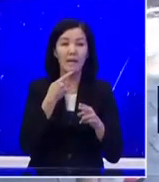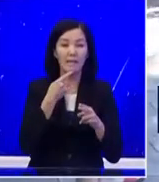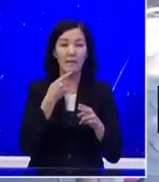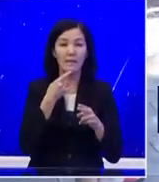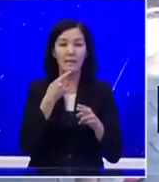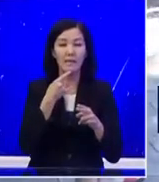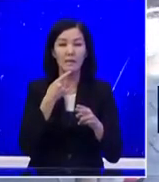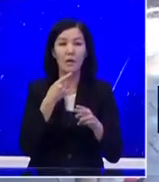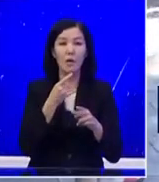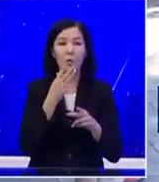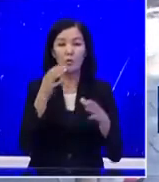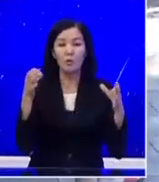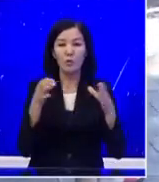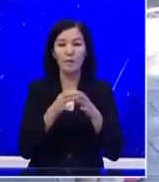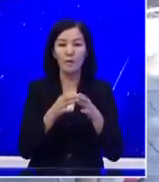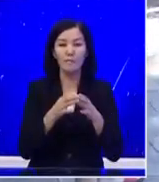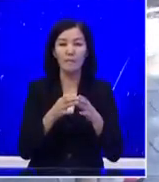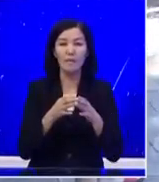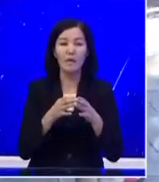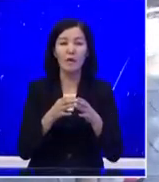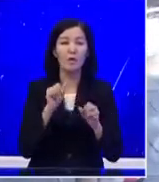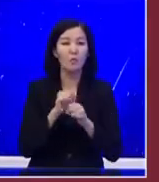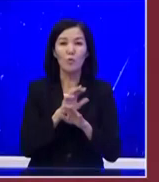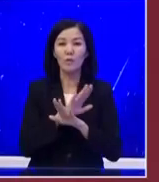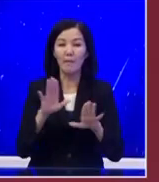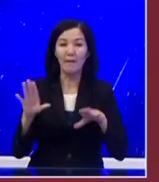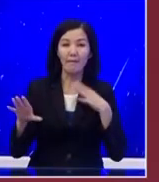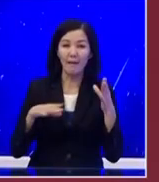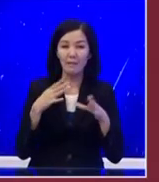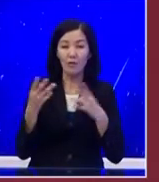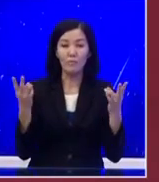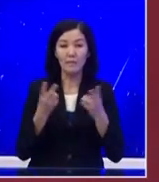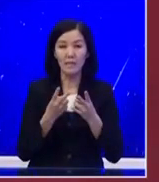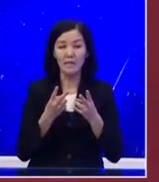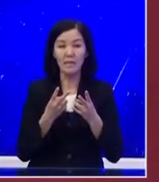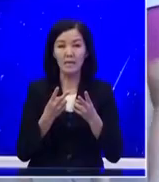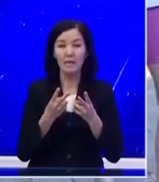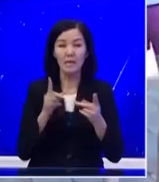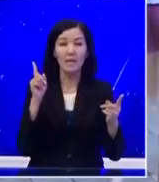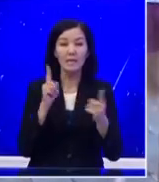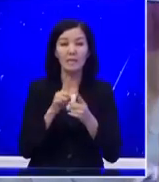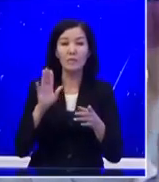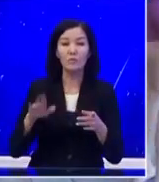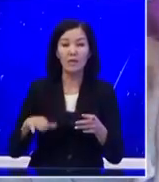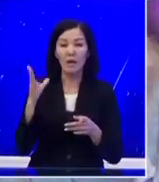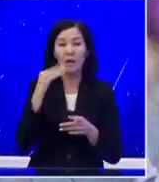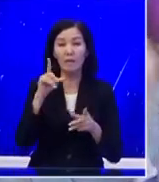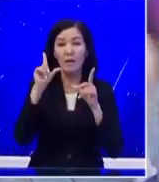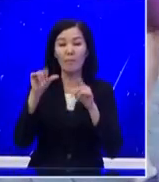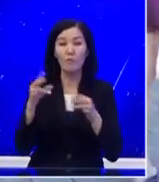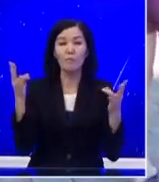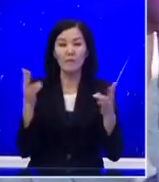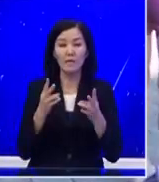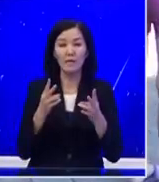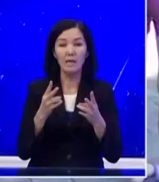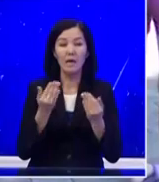команда мүшелері. Сондықтан бізге талмай дайындалуға жет. Қазір осында жаттығып жатырмыз. Біз бұл кездесуден кейін Алматыға баруымыз керек еді. Алайда